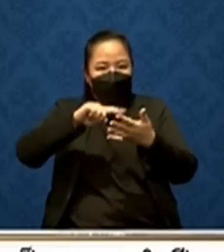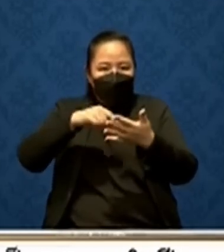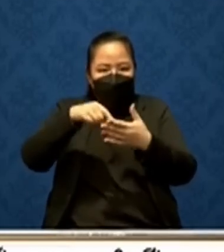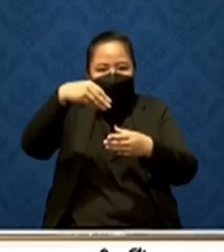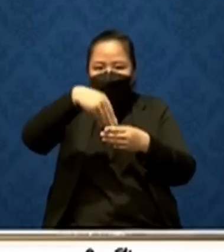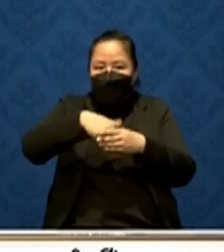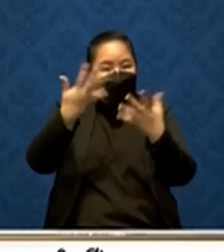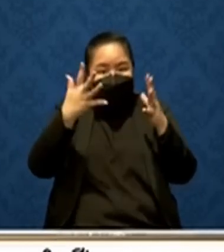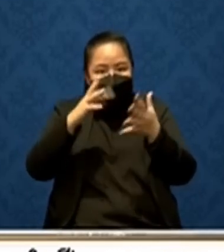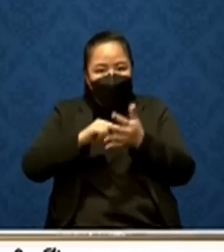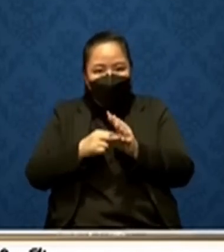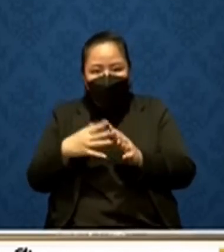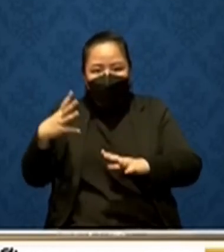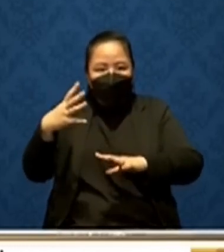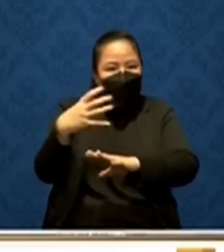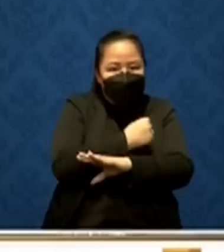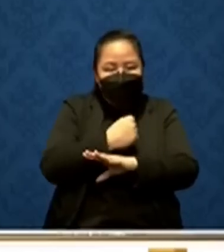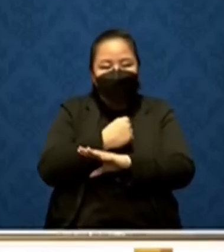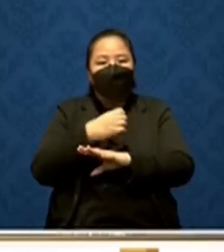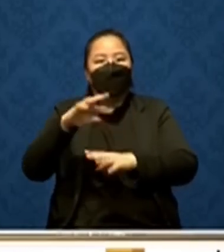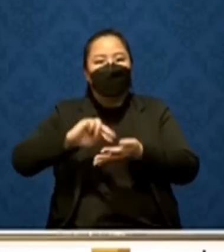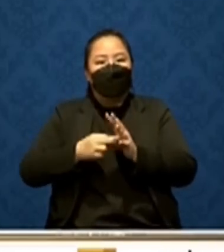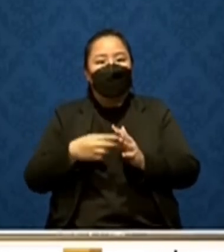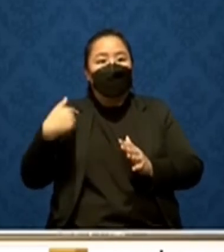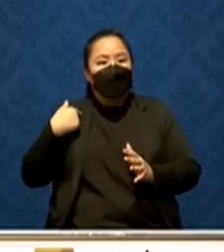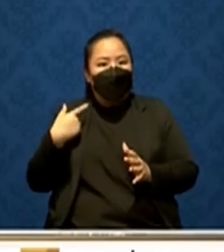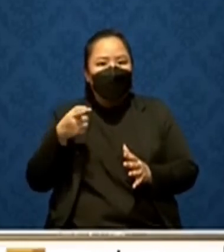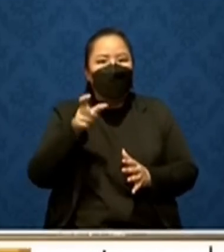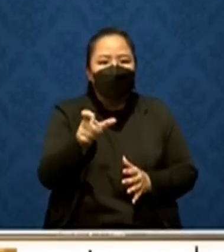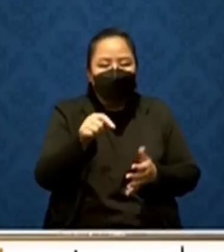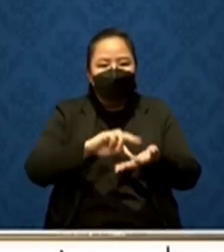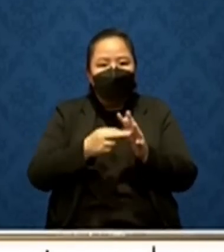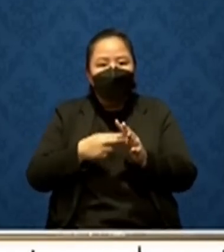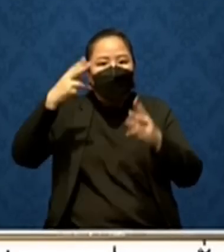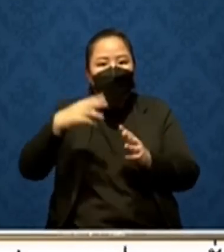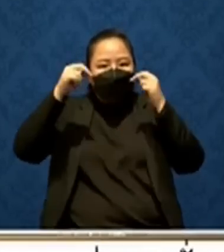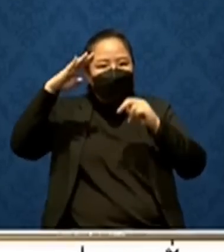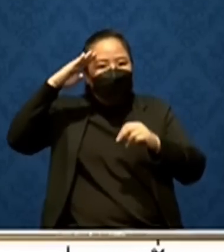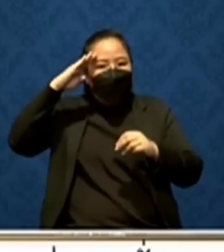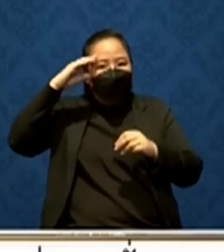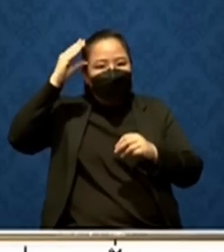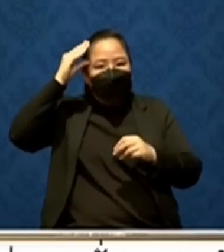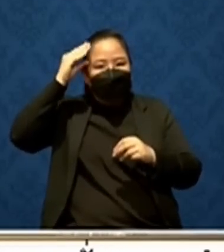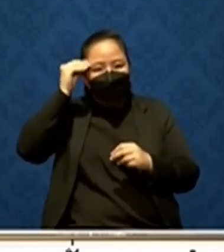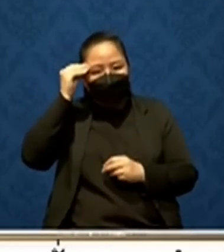สินค้ายี่ห้อนี้แบรนด์ประยุทธ์จันทร์โอชาอย่างไรความรู้ความสามารถ